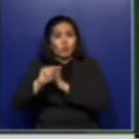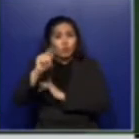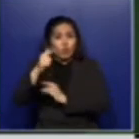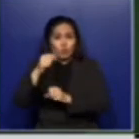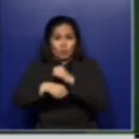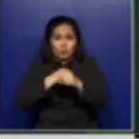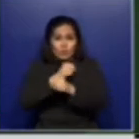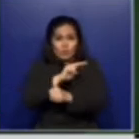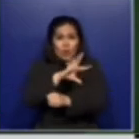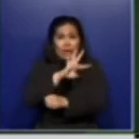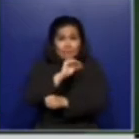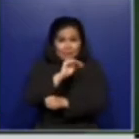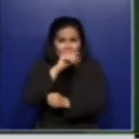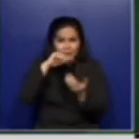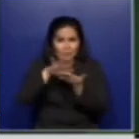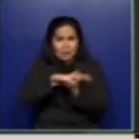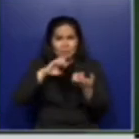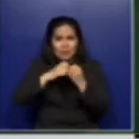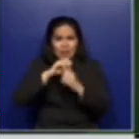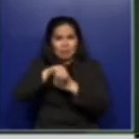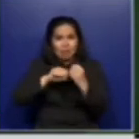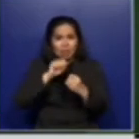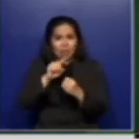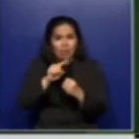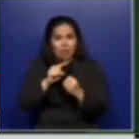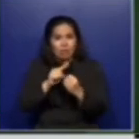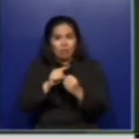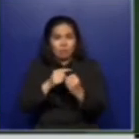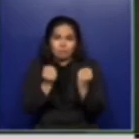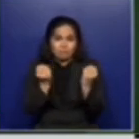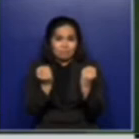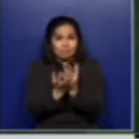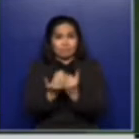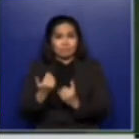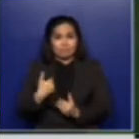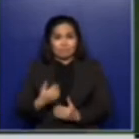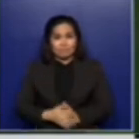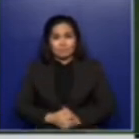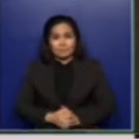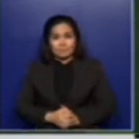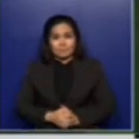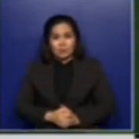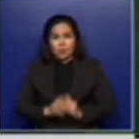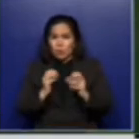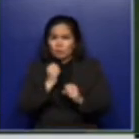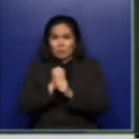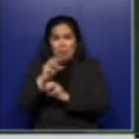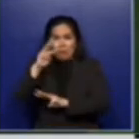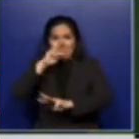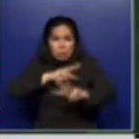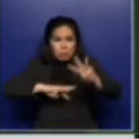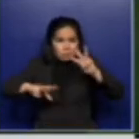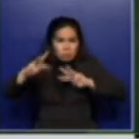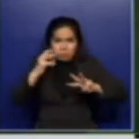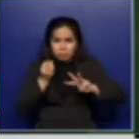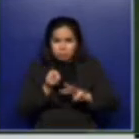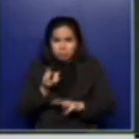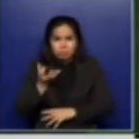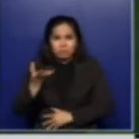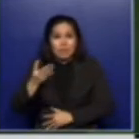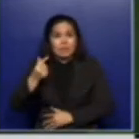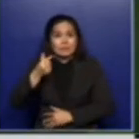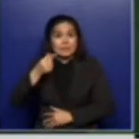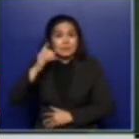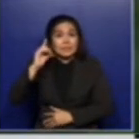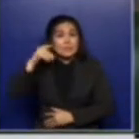ต้มยำกุ้งในขณะนั้นมีคนตกงานมากมายครับ GDP ปีนั้น